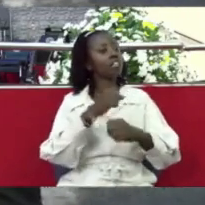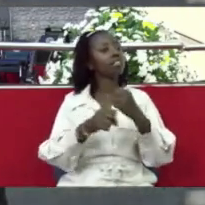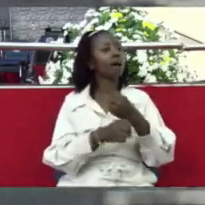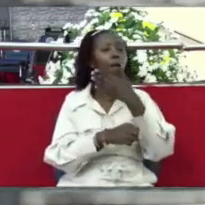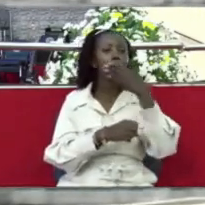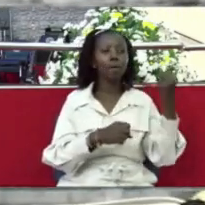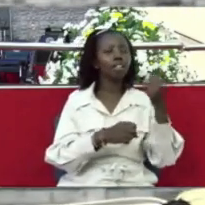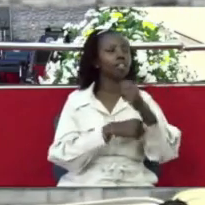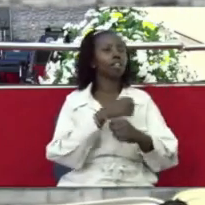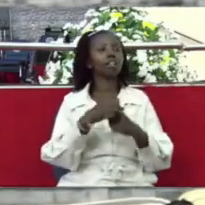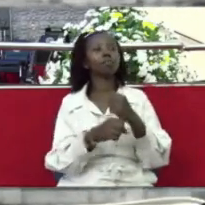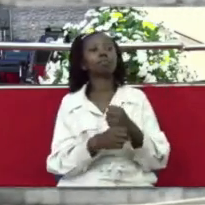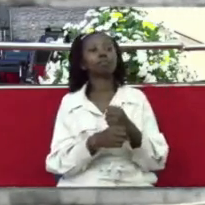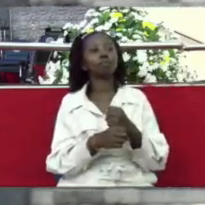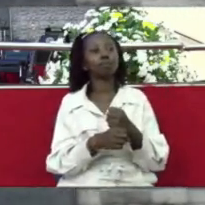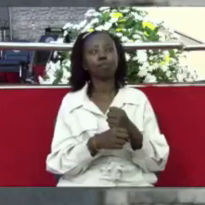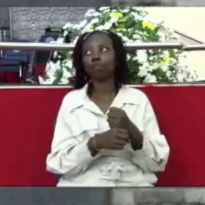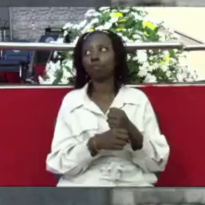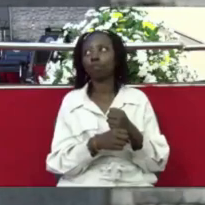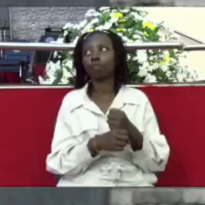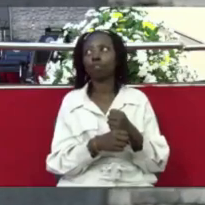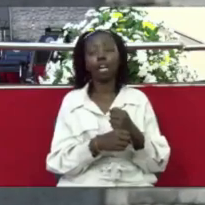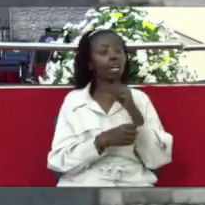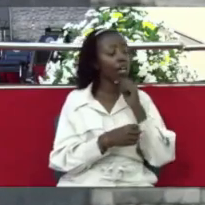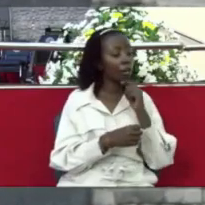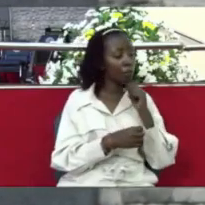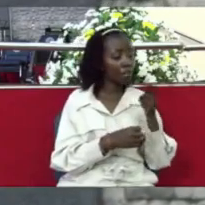Mwaka ujao utakuwa mwaka bora. And this man in 8 years went from